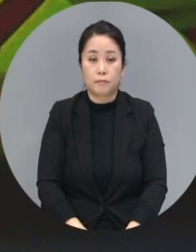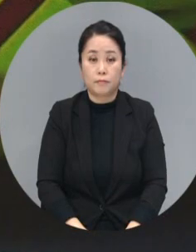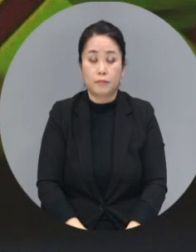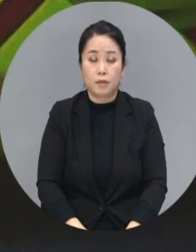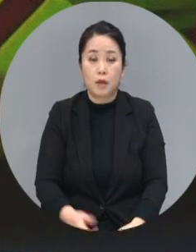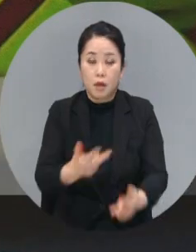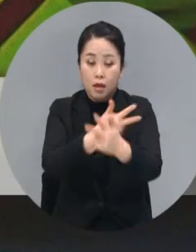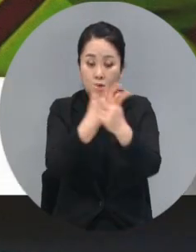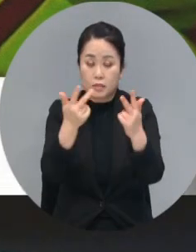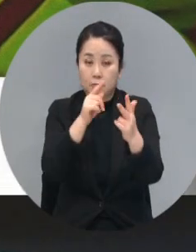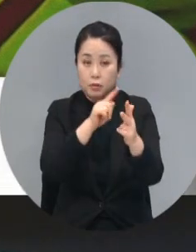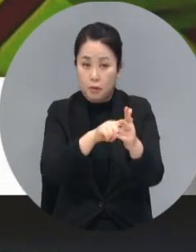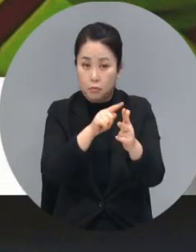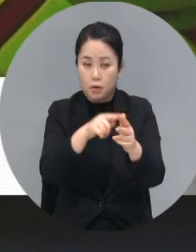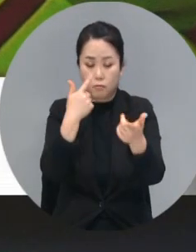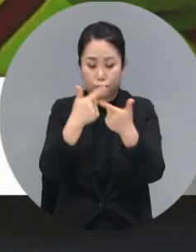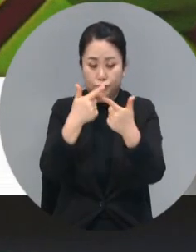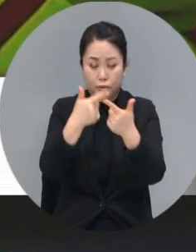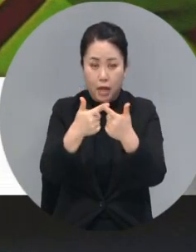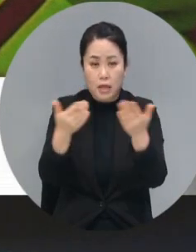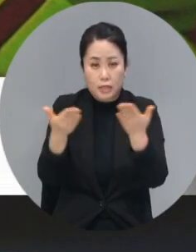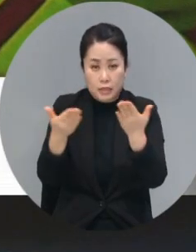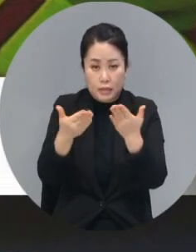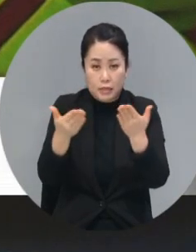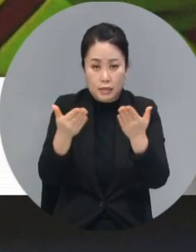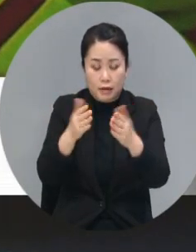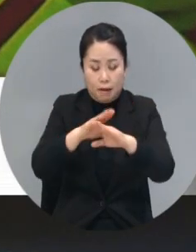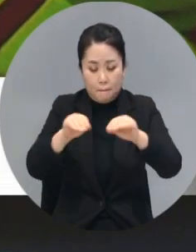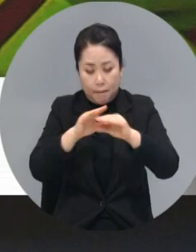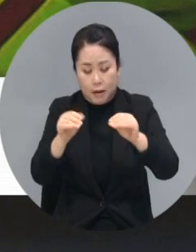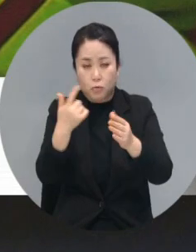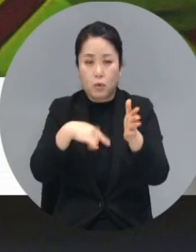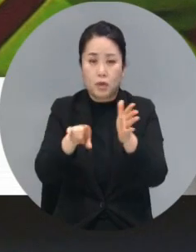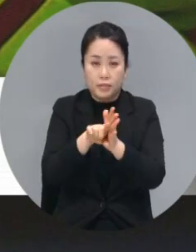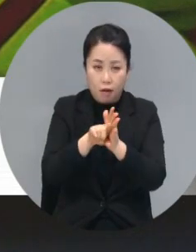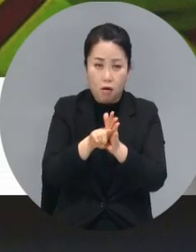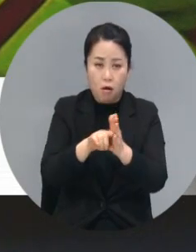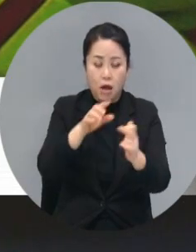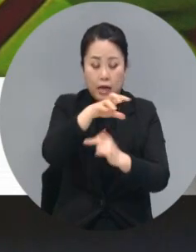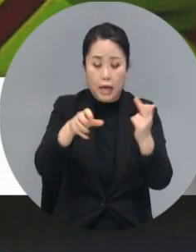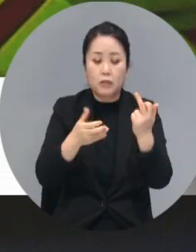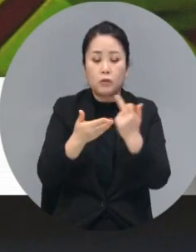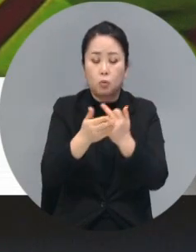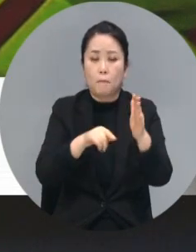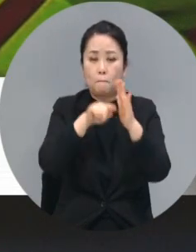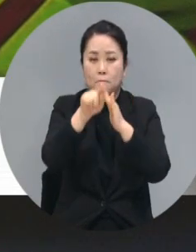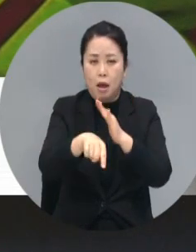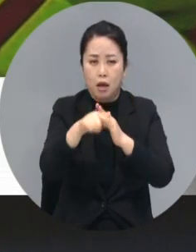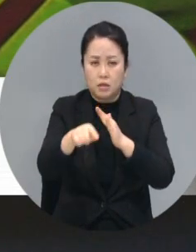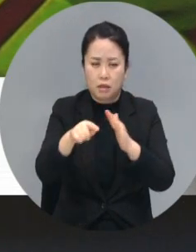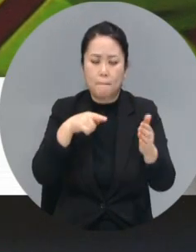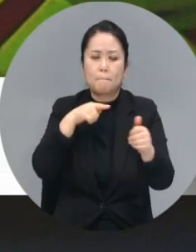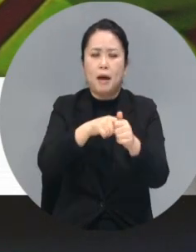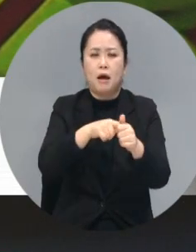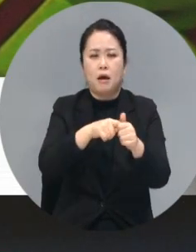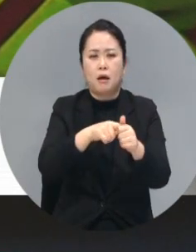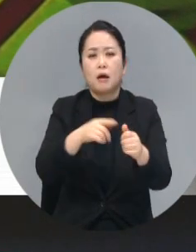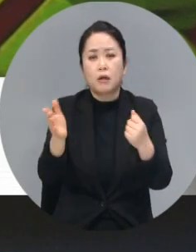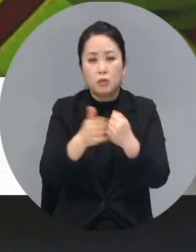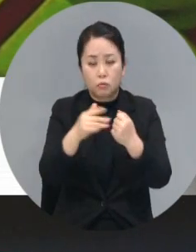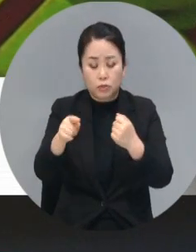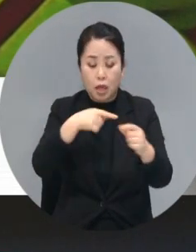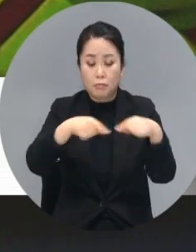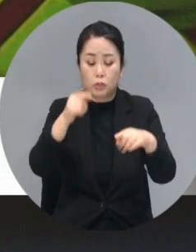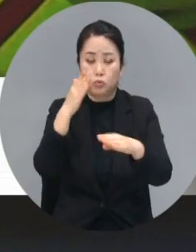네, 이렇게 이재명 대표가 부산 현안을 챙기기 위해 가덕도를 방문했다가 피습당하면서 더불어민주당은 큰